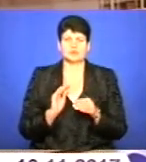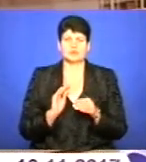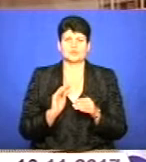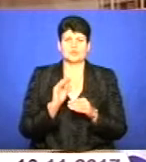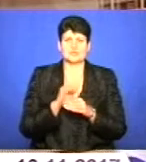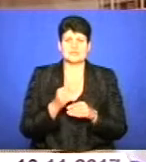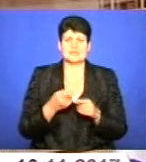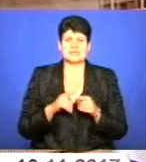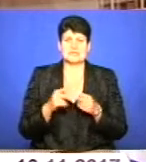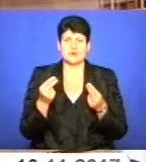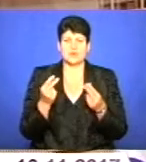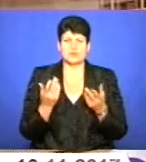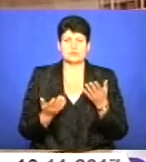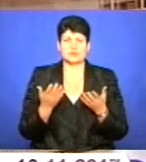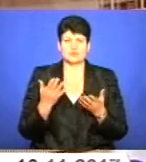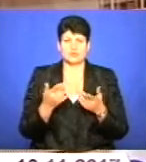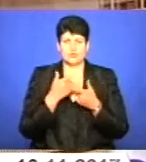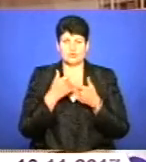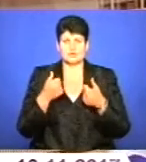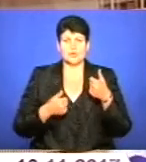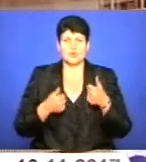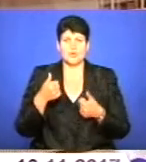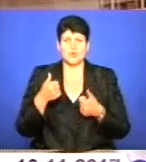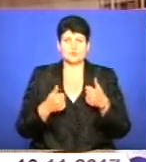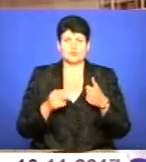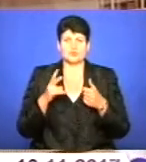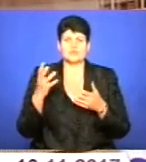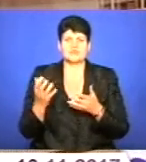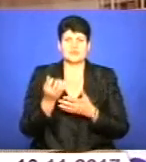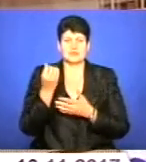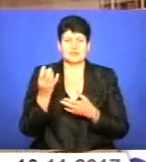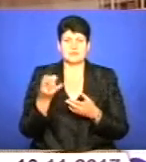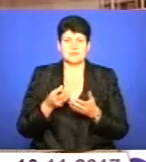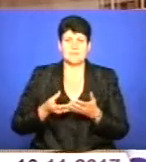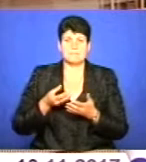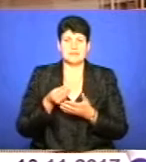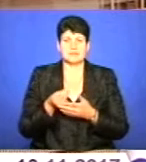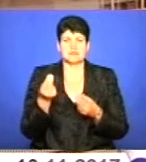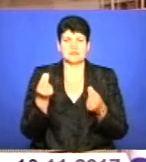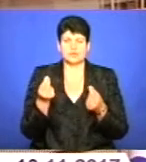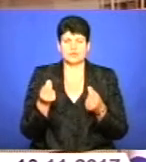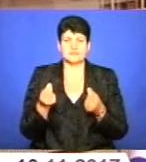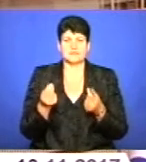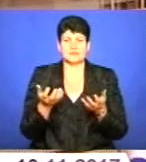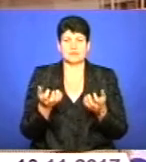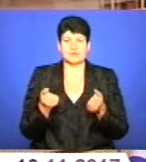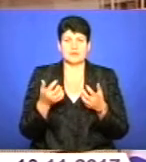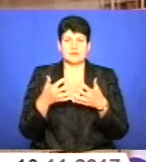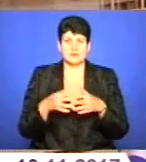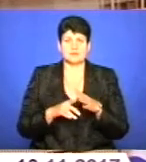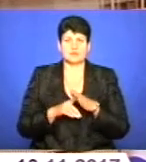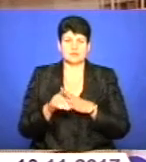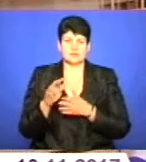ті гроші, тому що якщо оголоситься конкурс, хтось виграє, треба платити гроші, проплачувати, отримати апарат і